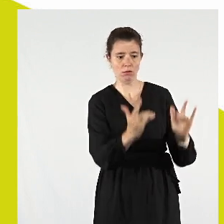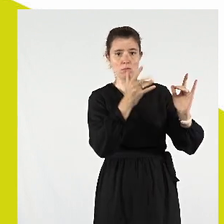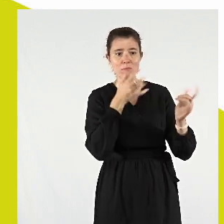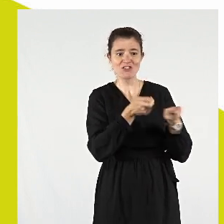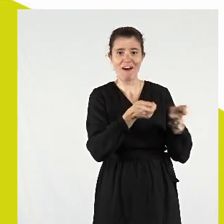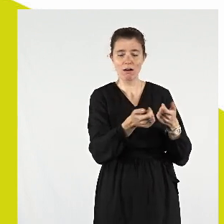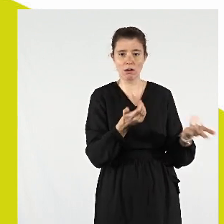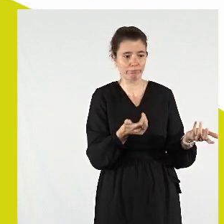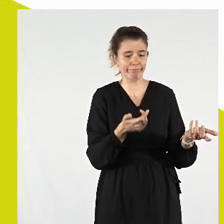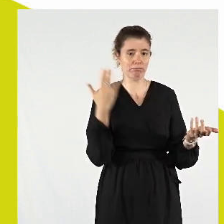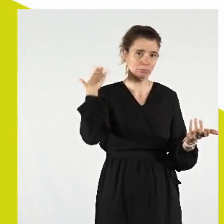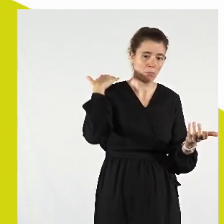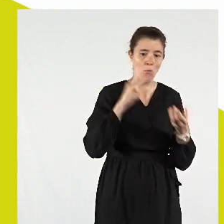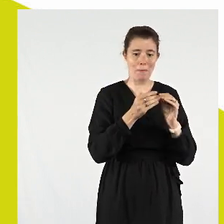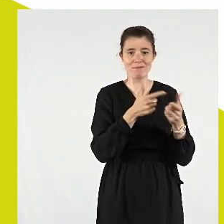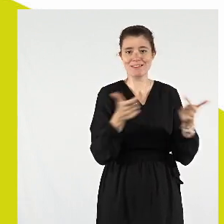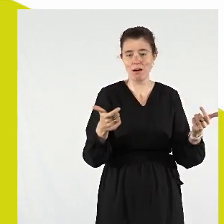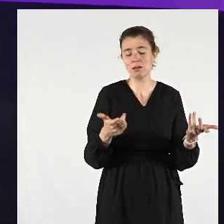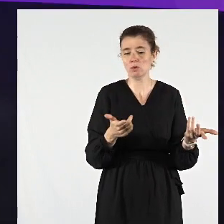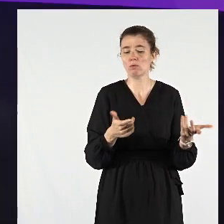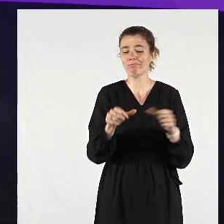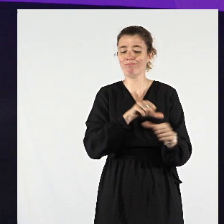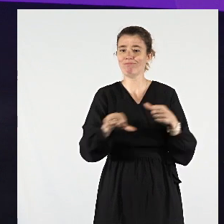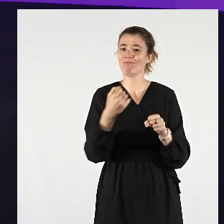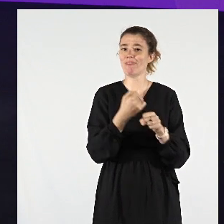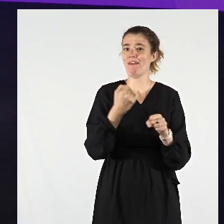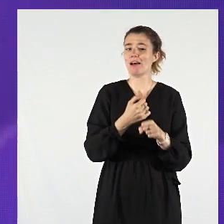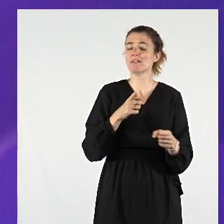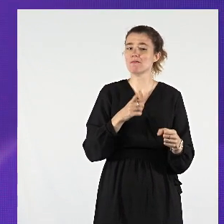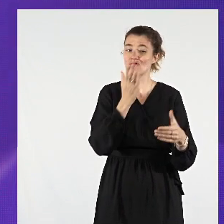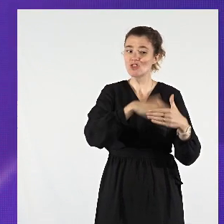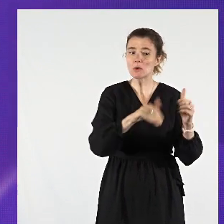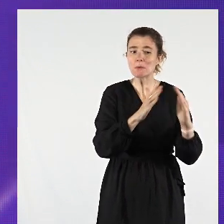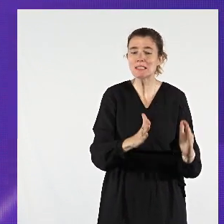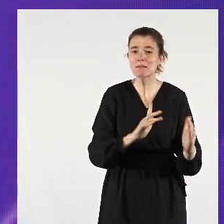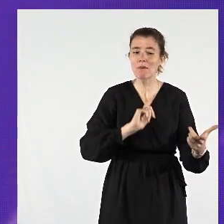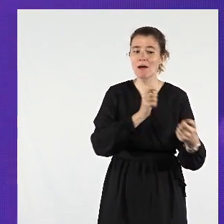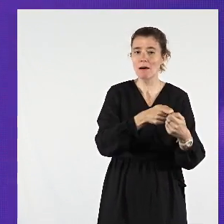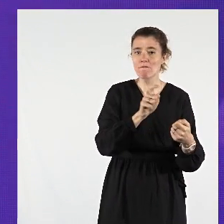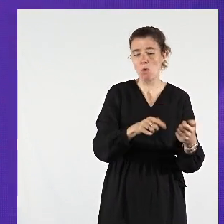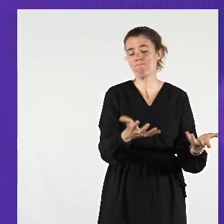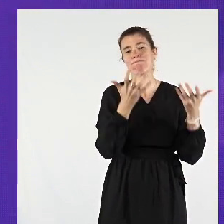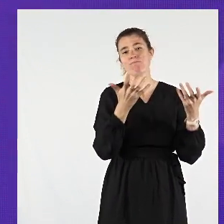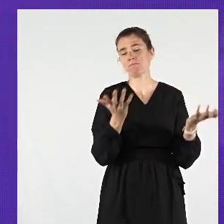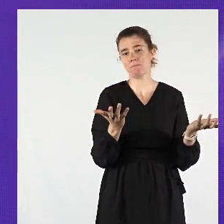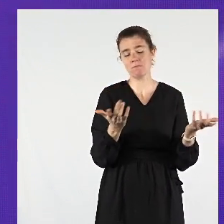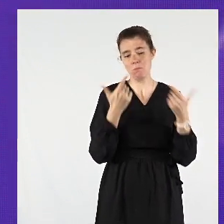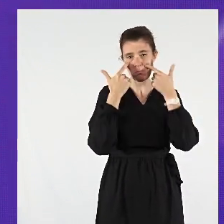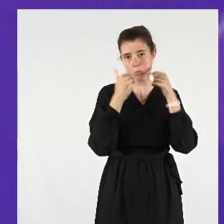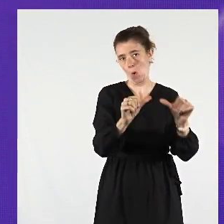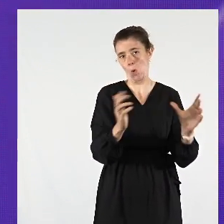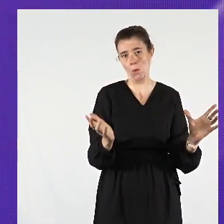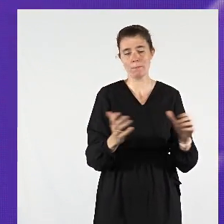question d'adaptation des conditions de travail à domicile qui ressortit très très clairement en regardant ce